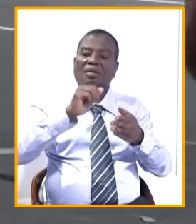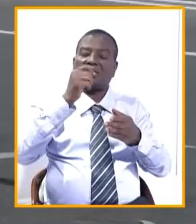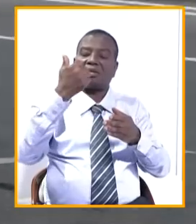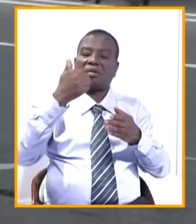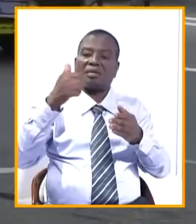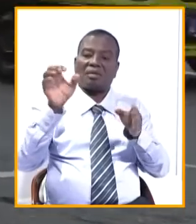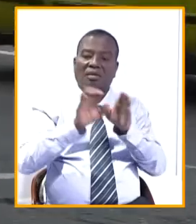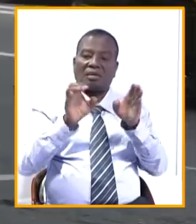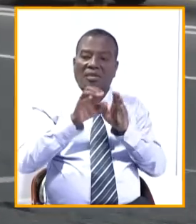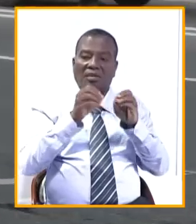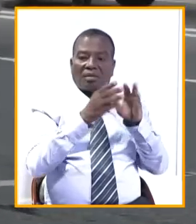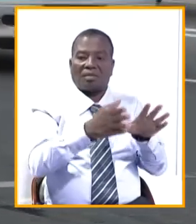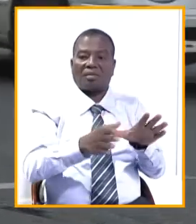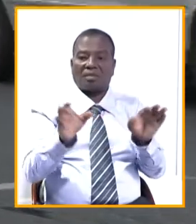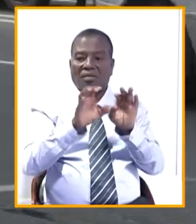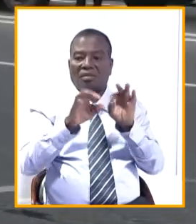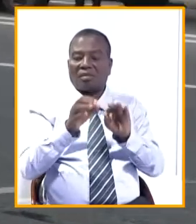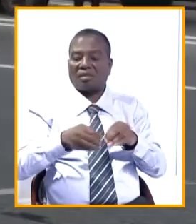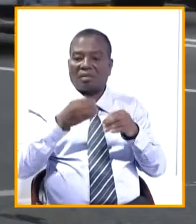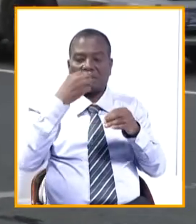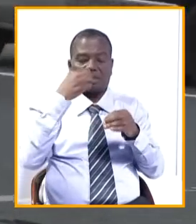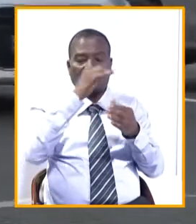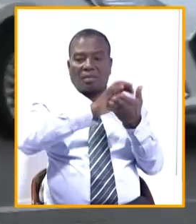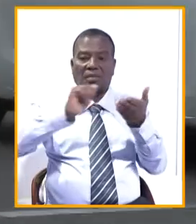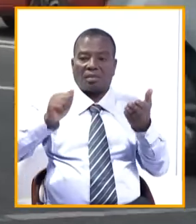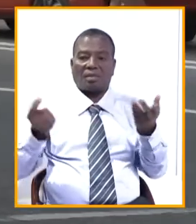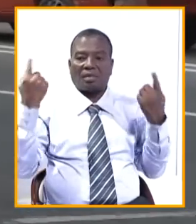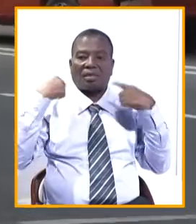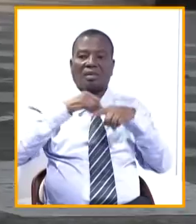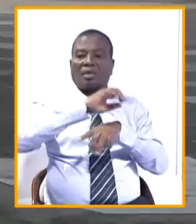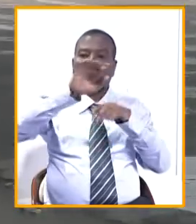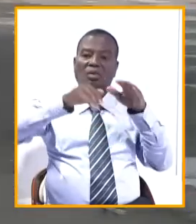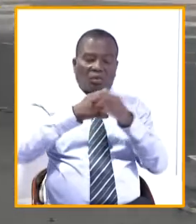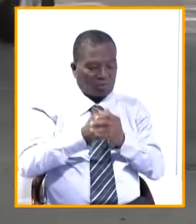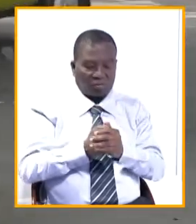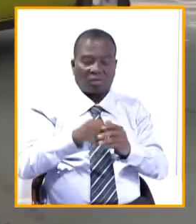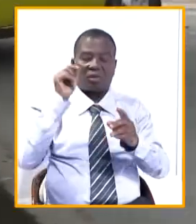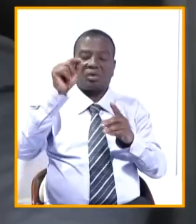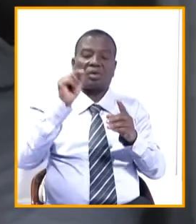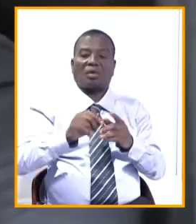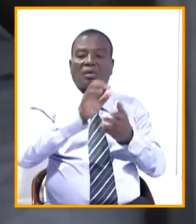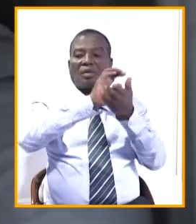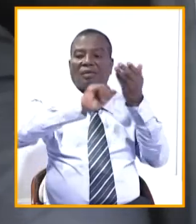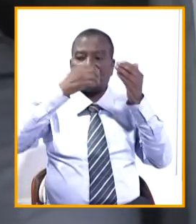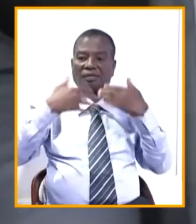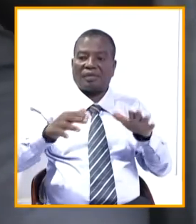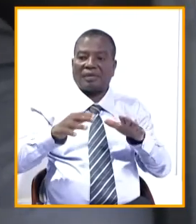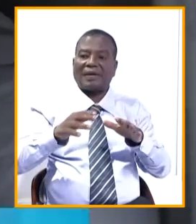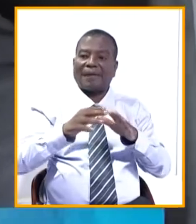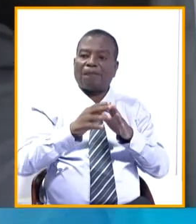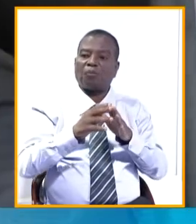sa validité et doit être retiré à son détenteur lorsque le total des 12 points alloués est épuisé. Et tout ça salutaire.